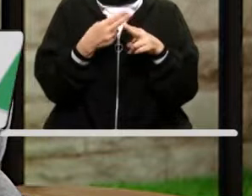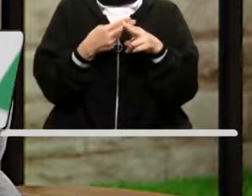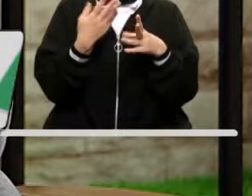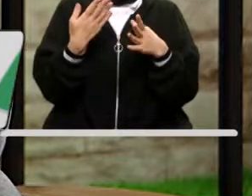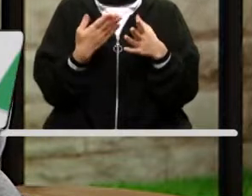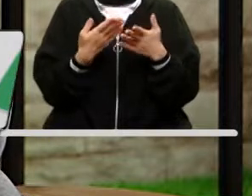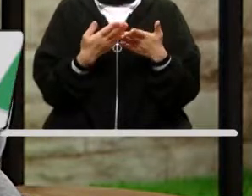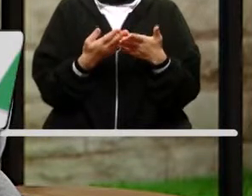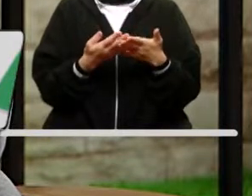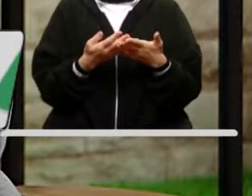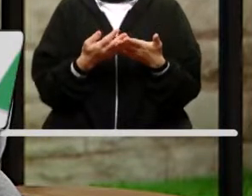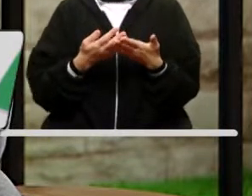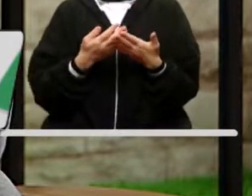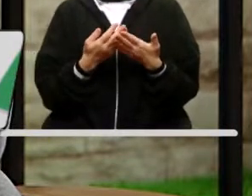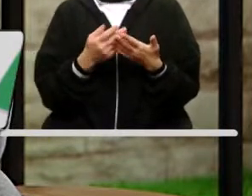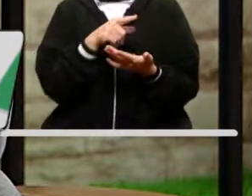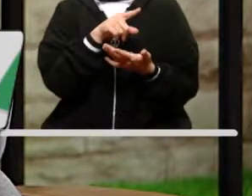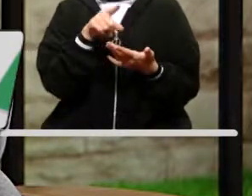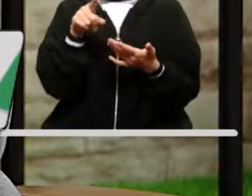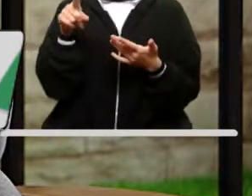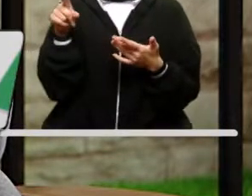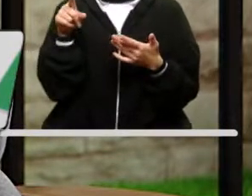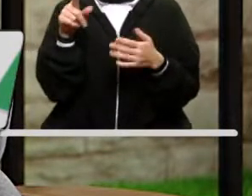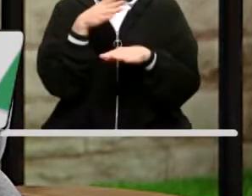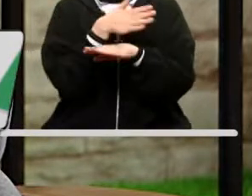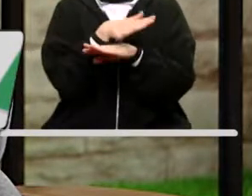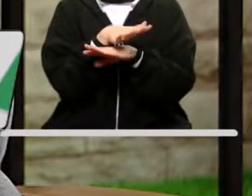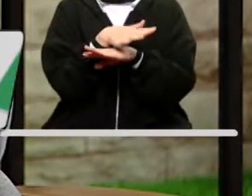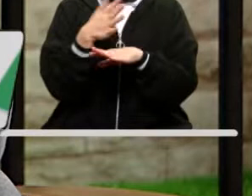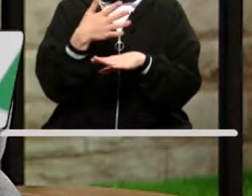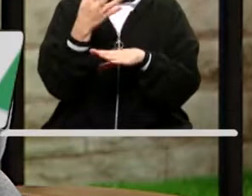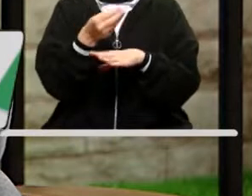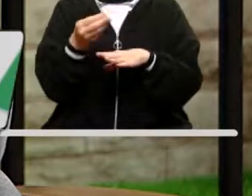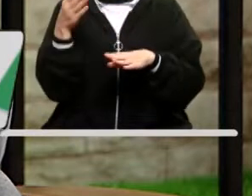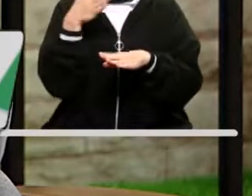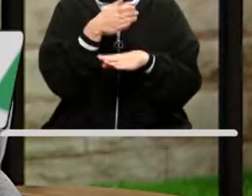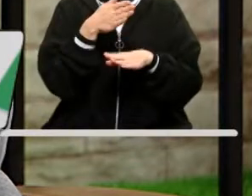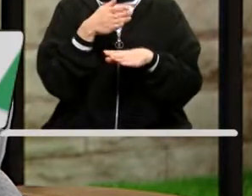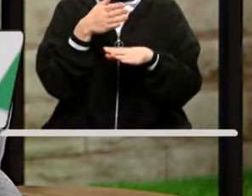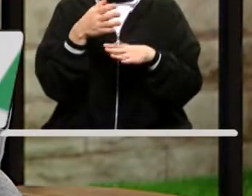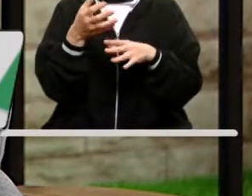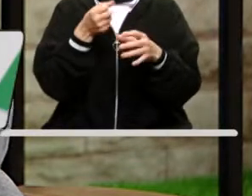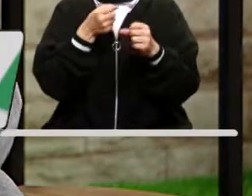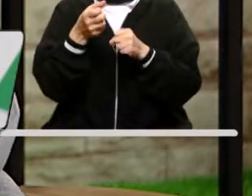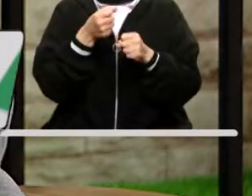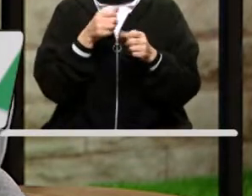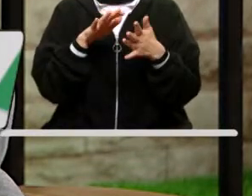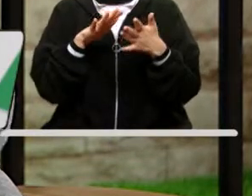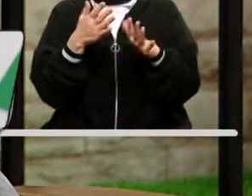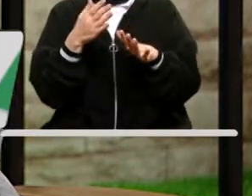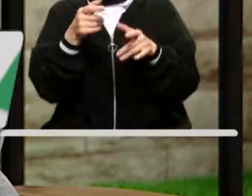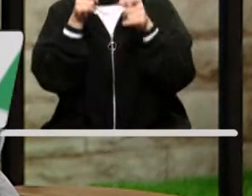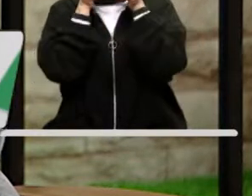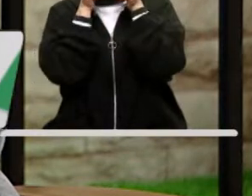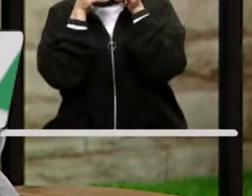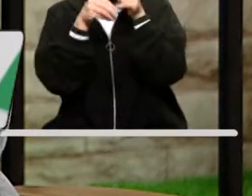söyleyeyim. Size mahallede en çok gittiğiniz bakkalınız veya simitçi veya kasap her neyse,